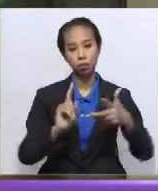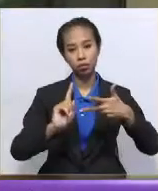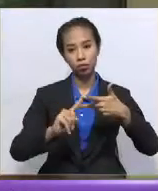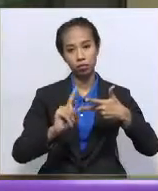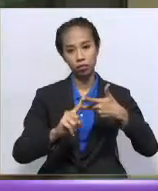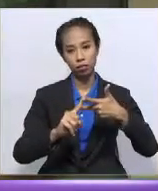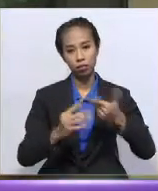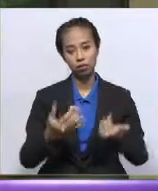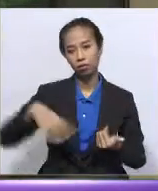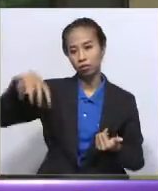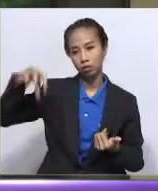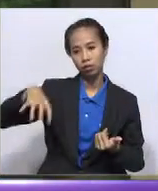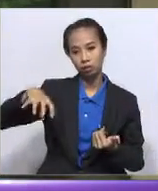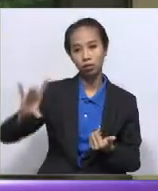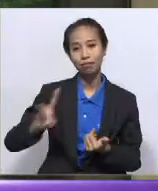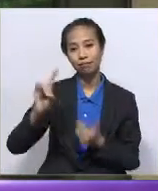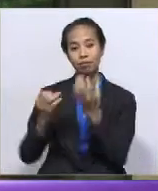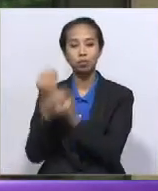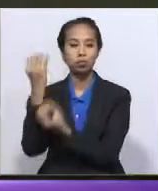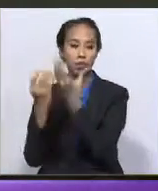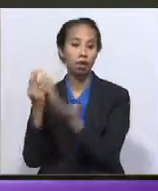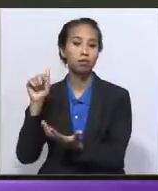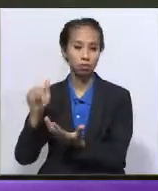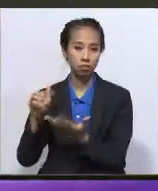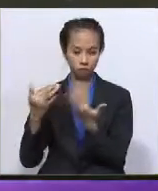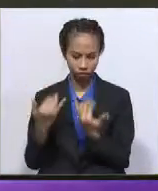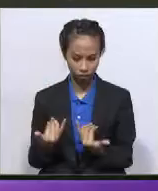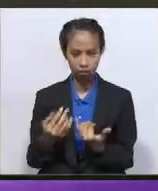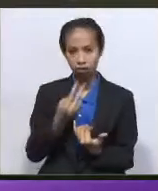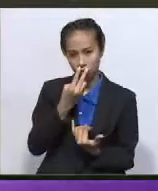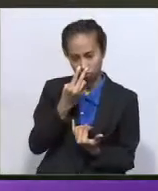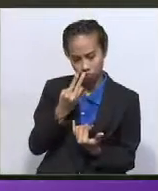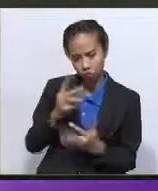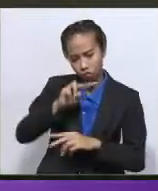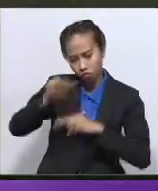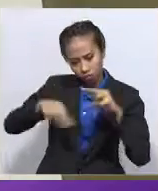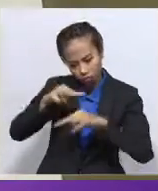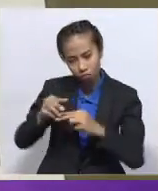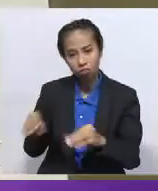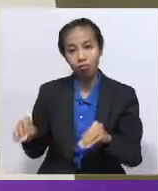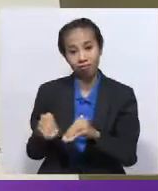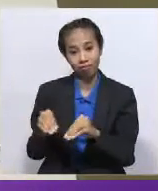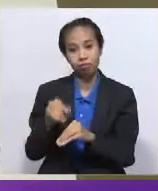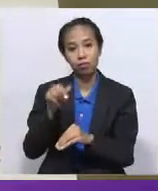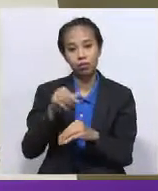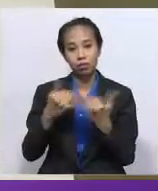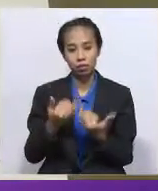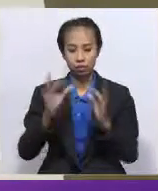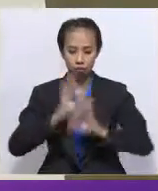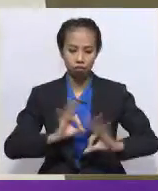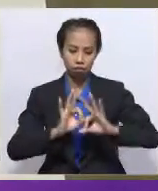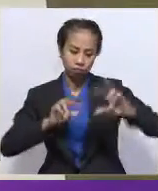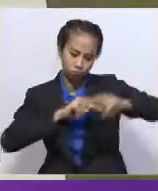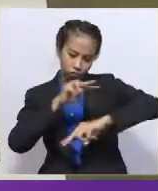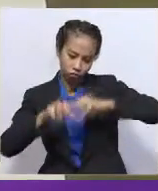อให้กรมอุทยานแห่งชาติสัตว์ป่าและพันธุ์พืชและรัฐบาลเร่งรัดติดตามคดีอย่างใกล้ชิดและขอให้กรมอุทยานตรวจสอบสำนวน